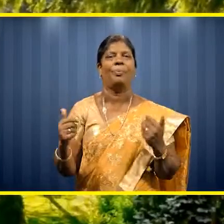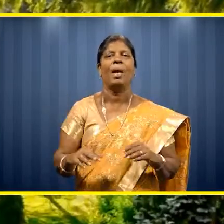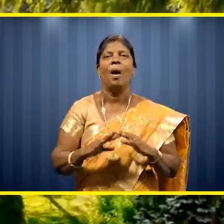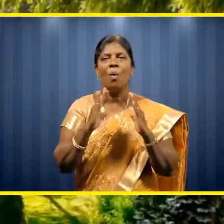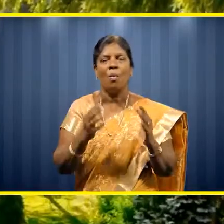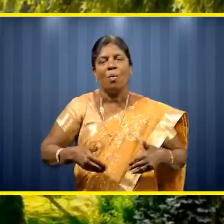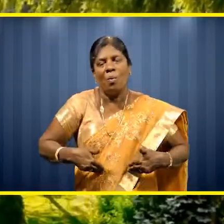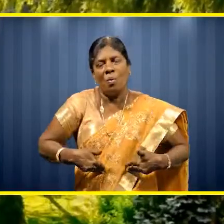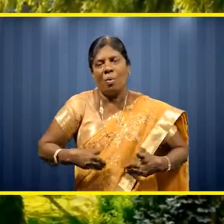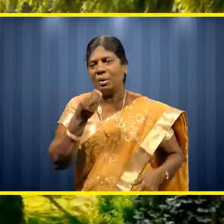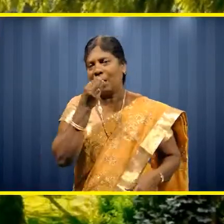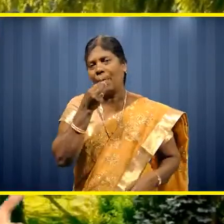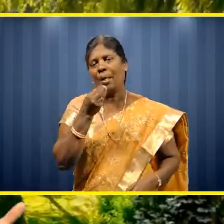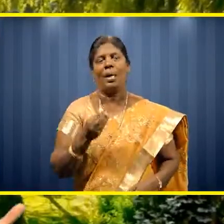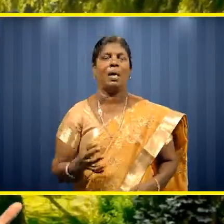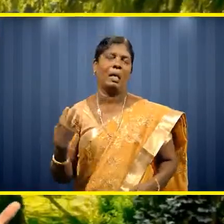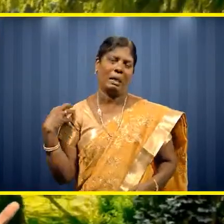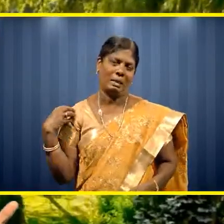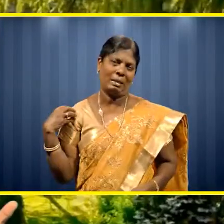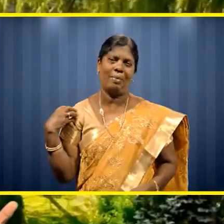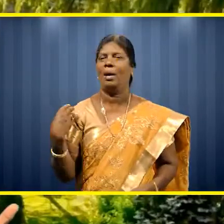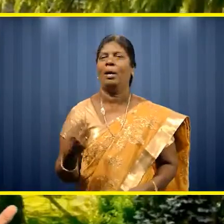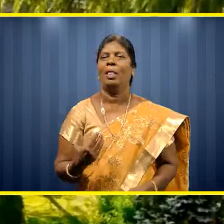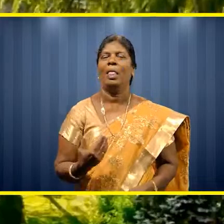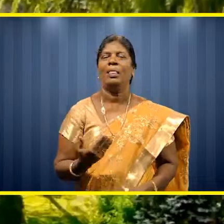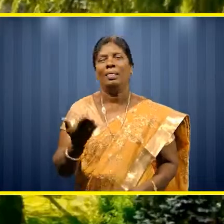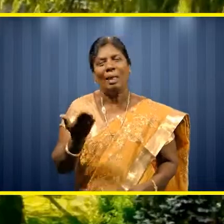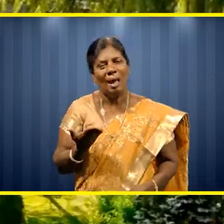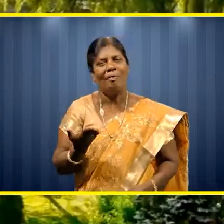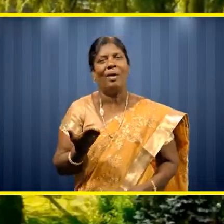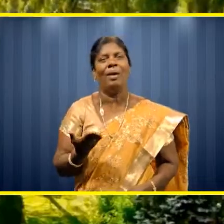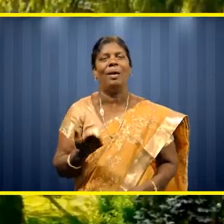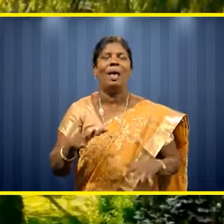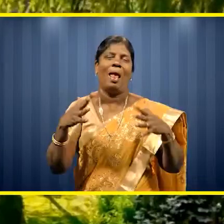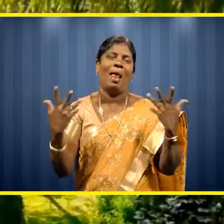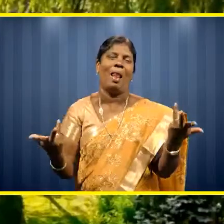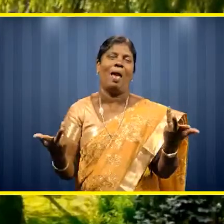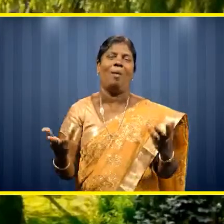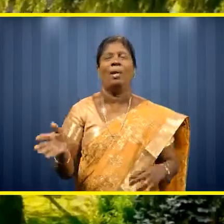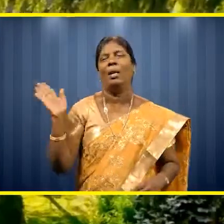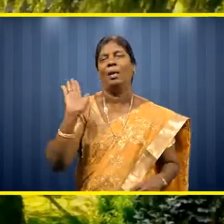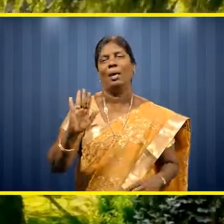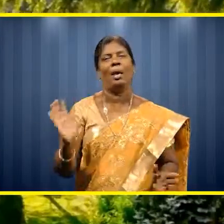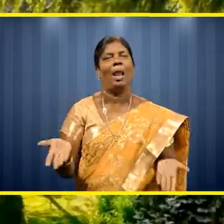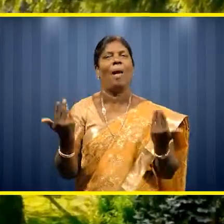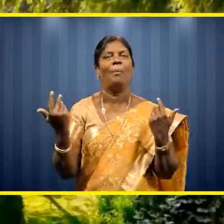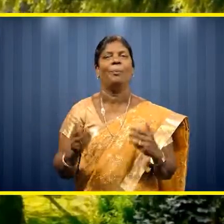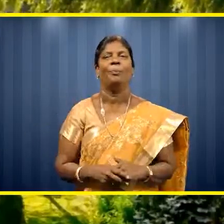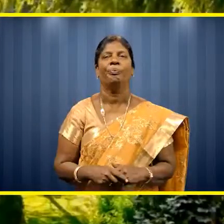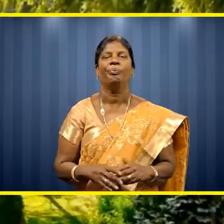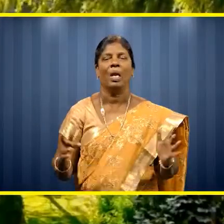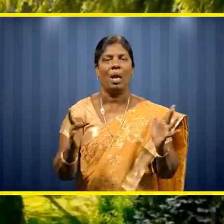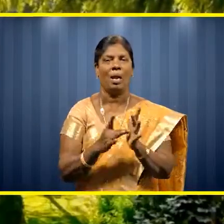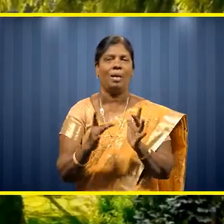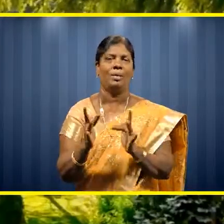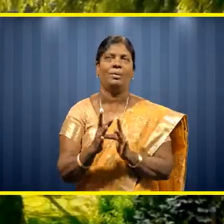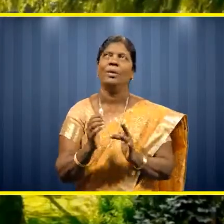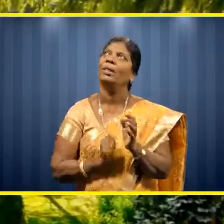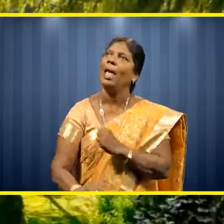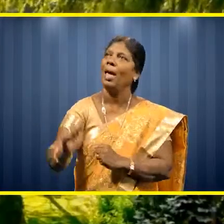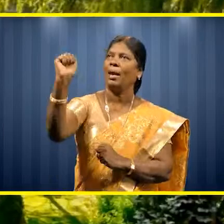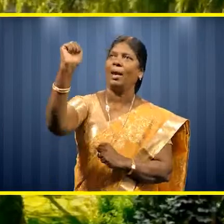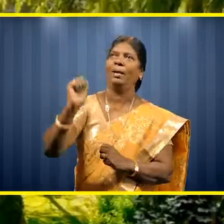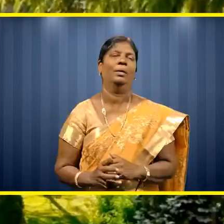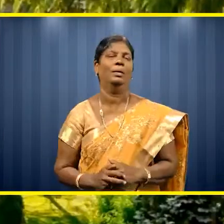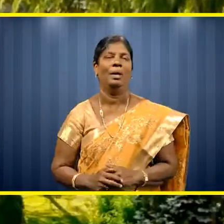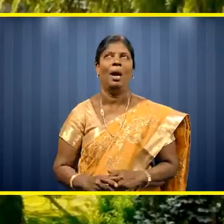இருக்கலாம், உணவுக்காக நீங்கள் கஷ்டப்படலாம், அடிப்படை தேவைகளே இல்லாமல் நீங்கள் போராடி கொண்டிருக்கலாம்.